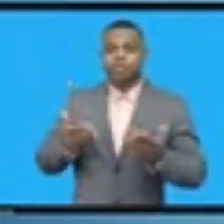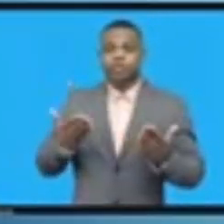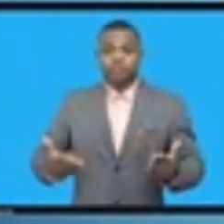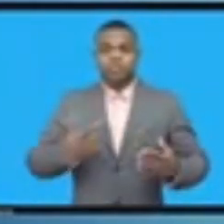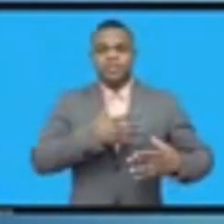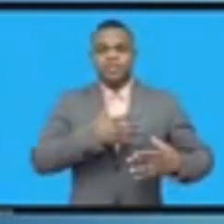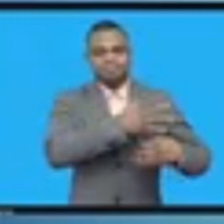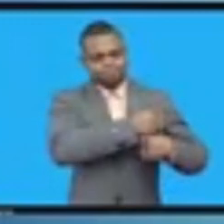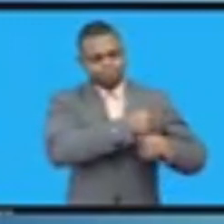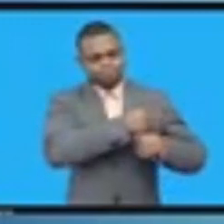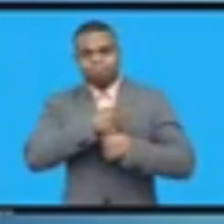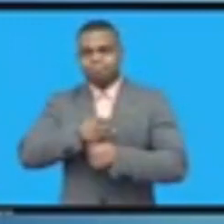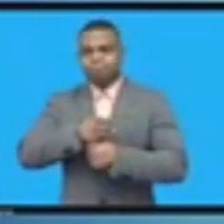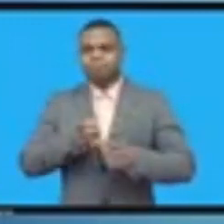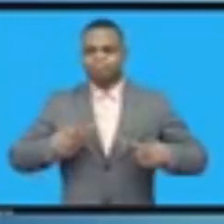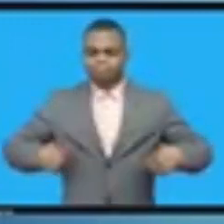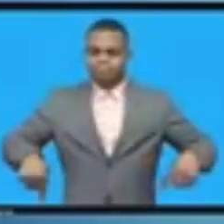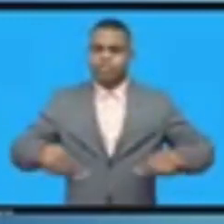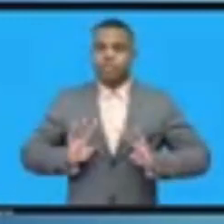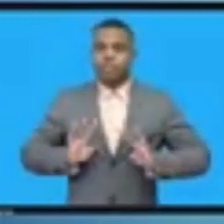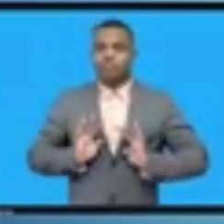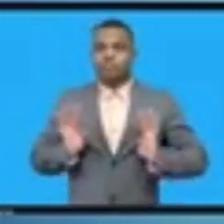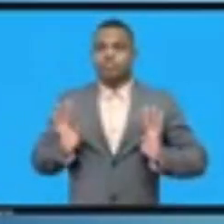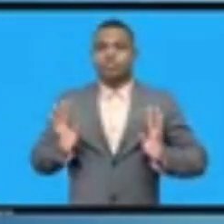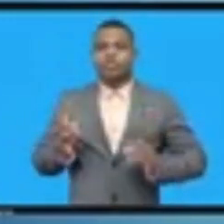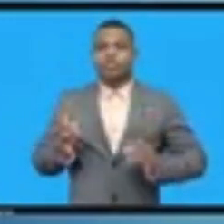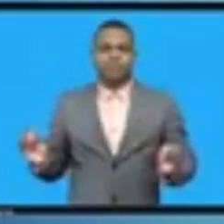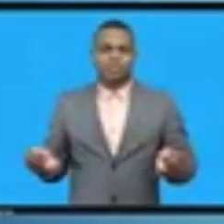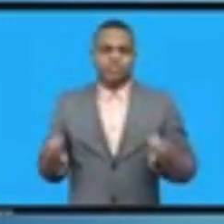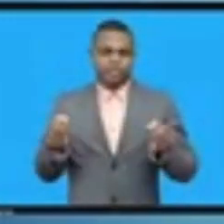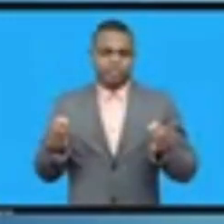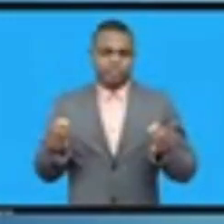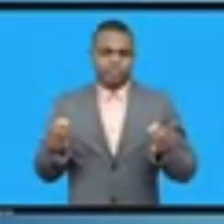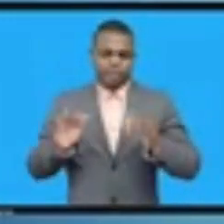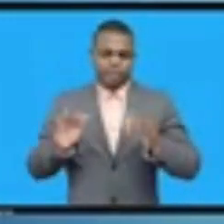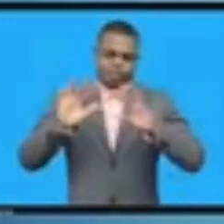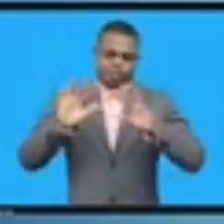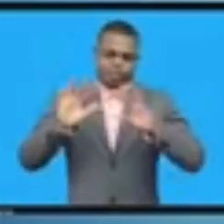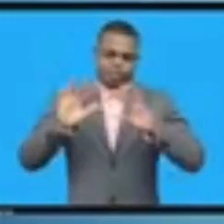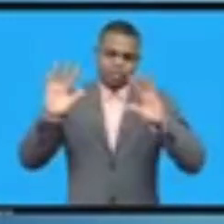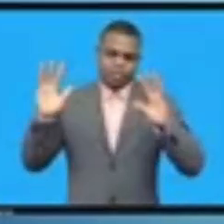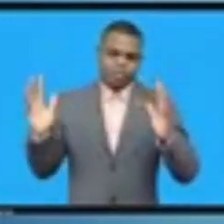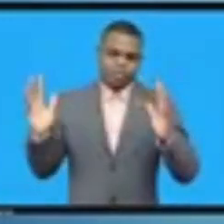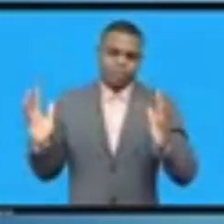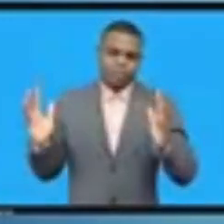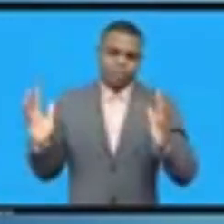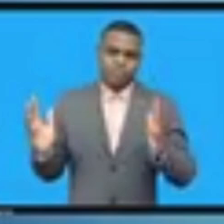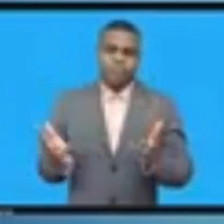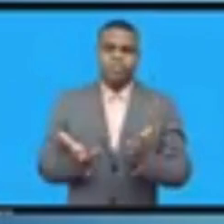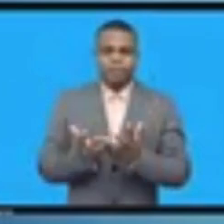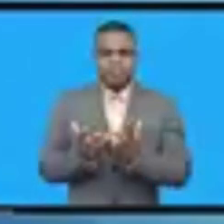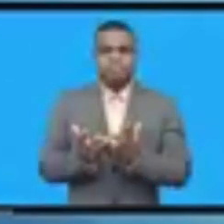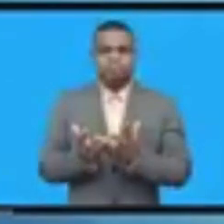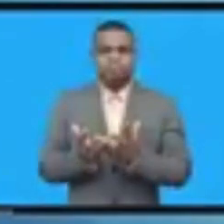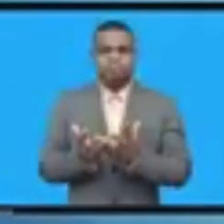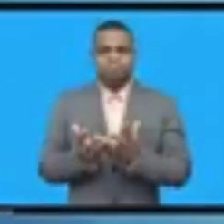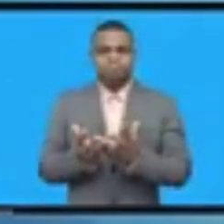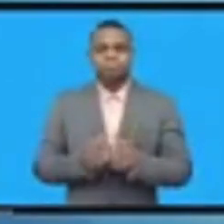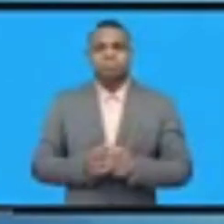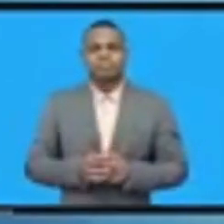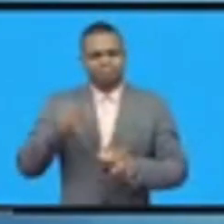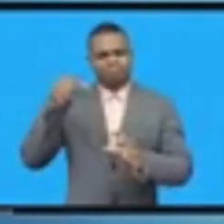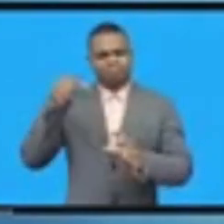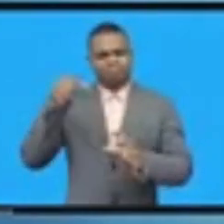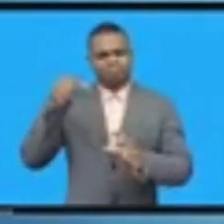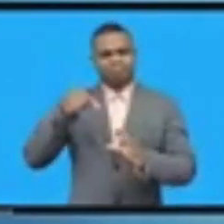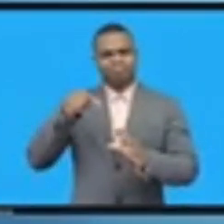那么我们的青年的团体呢，也是最大的互联网的用户。那么我们可以看到有很多的一些青年人呢在这